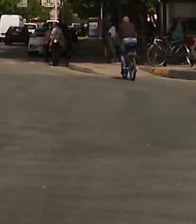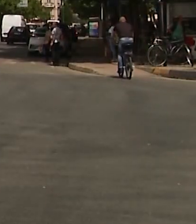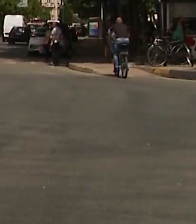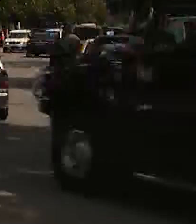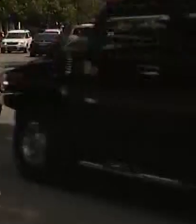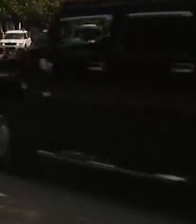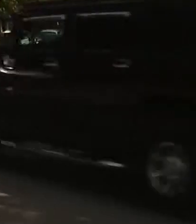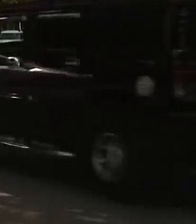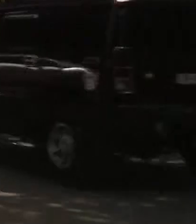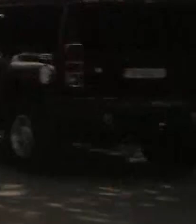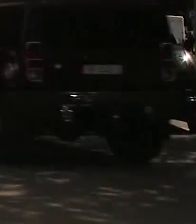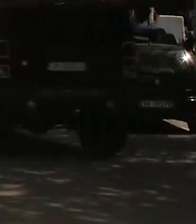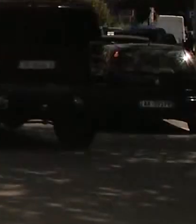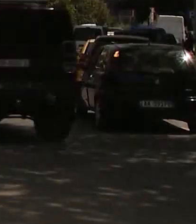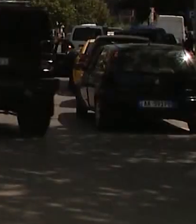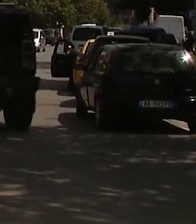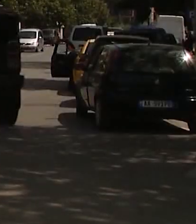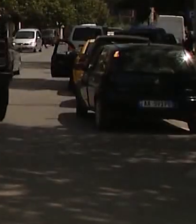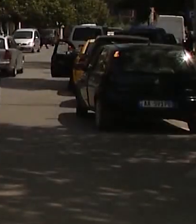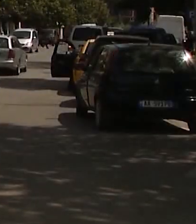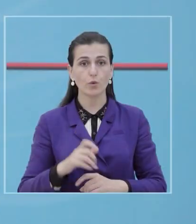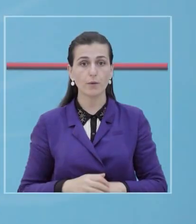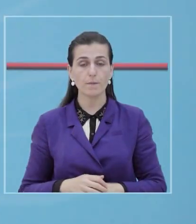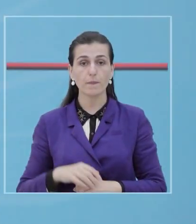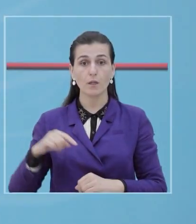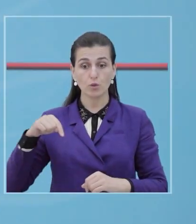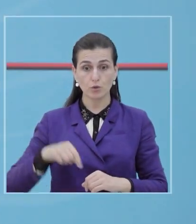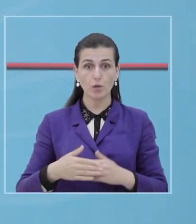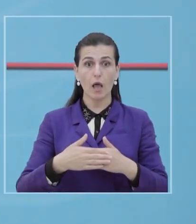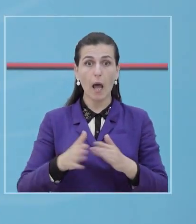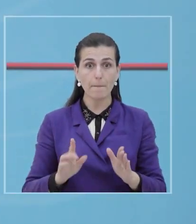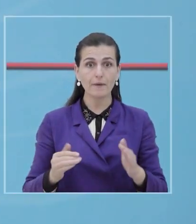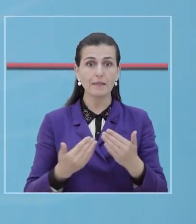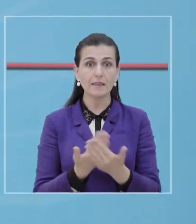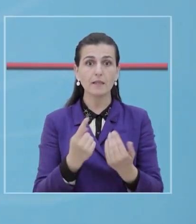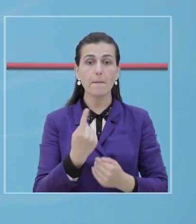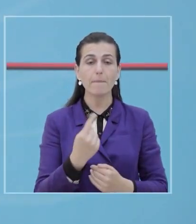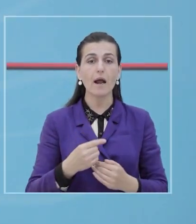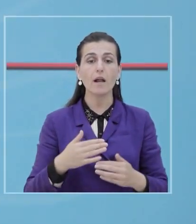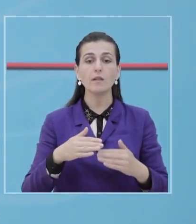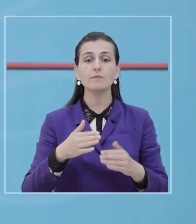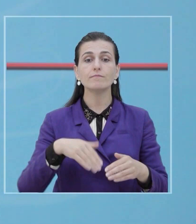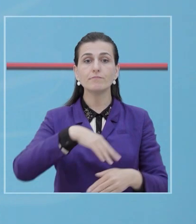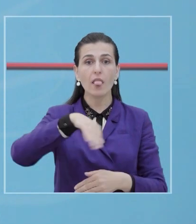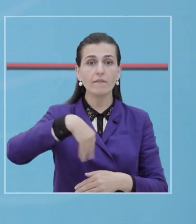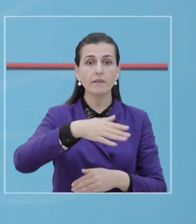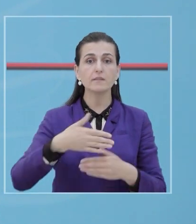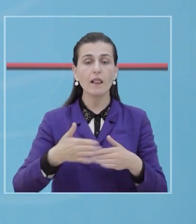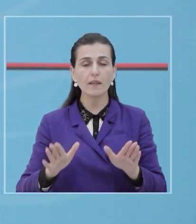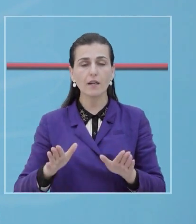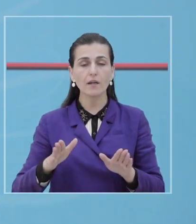makina. Dhe në këtë pik, autoritetet s'apelojmë për kujdes. Nga sot, fillon lecime më i mathi masave që nga filimi epidemis,